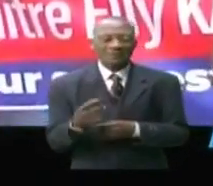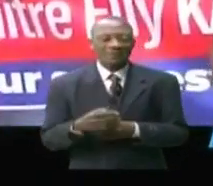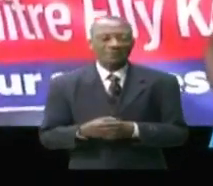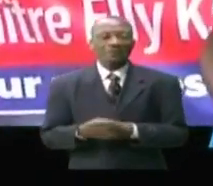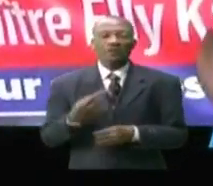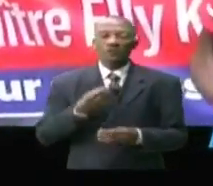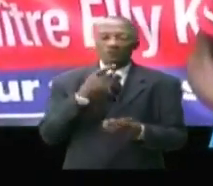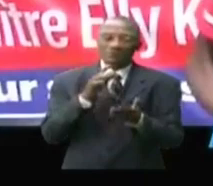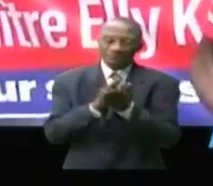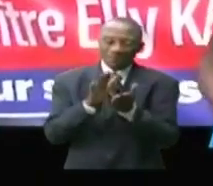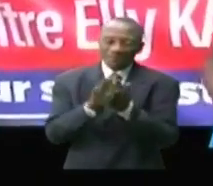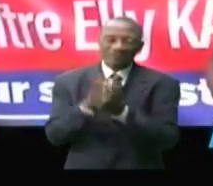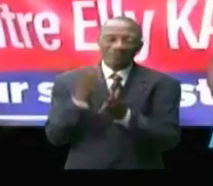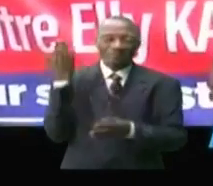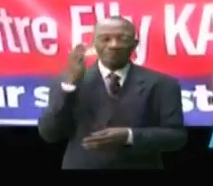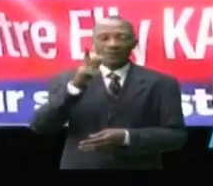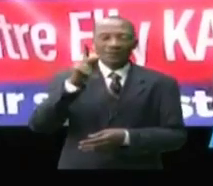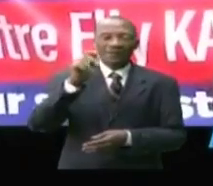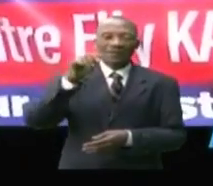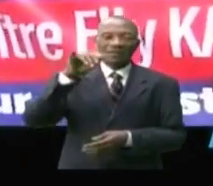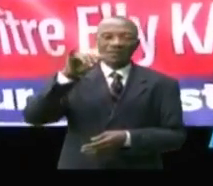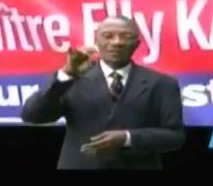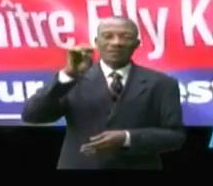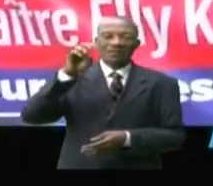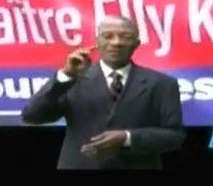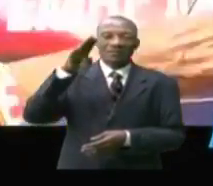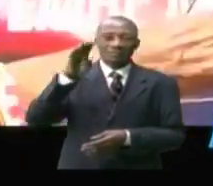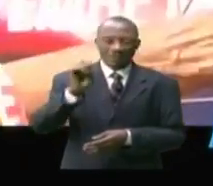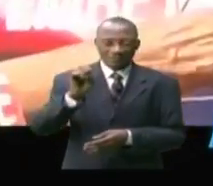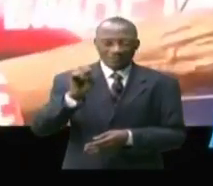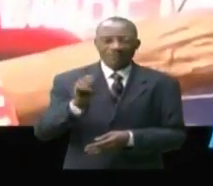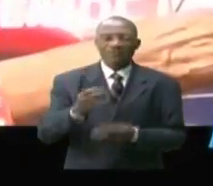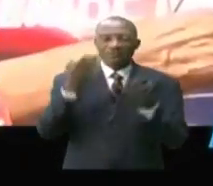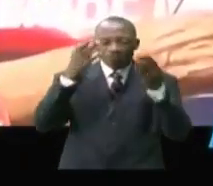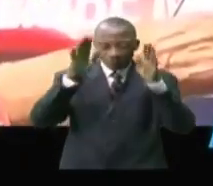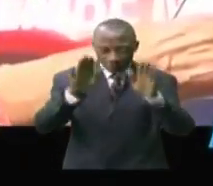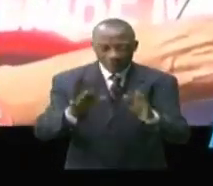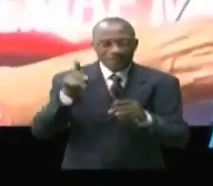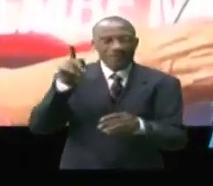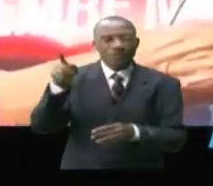bénisse abondamment et qu'il continue avec sa bonté.